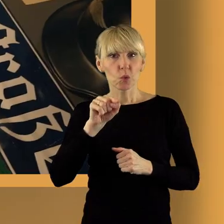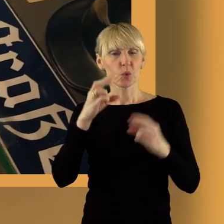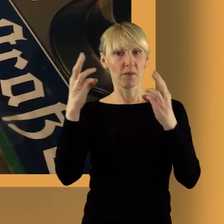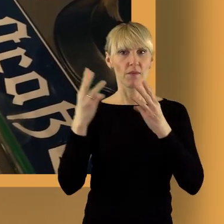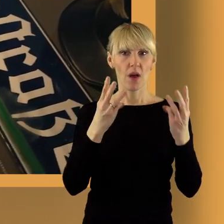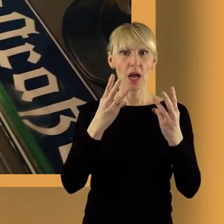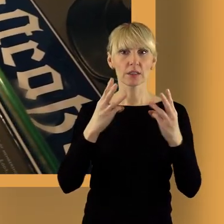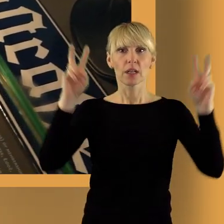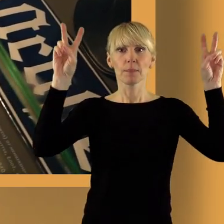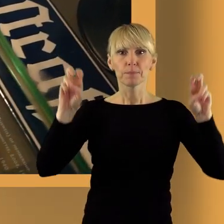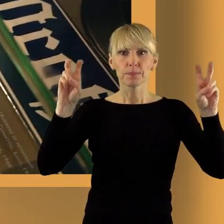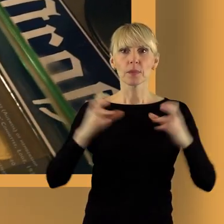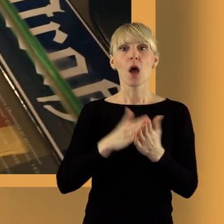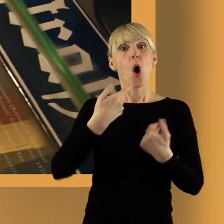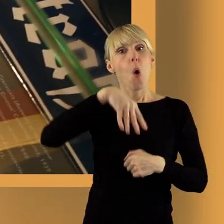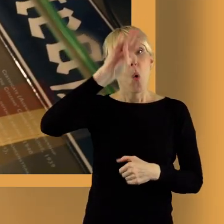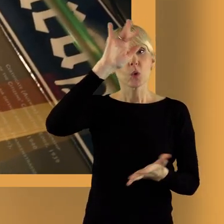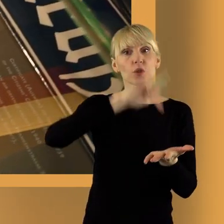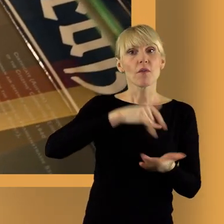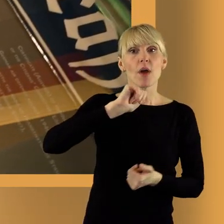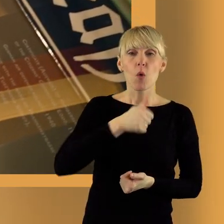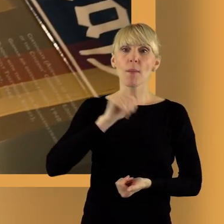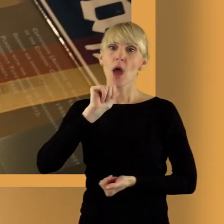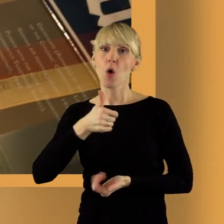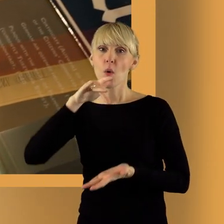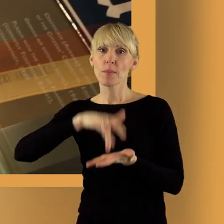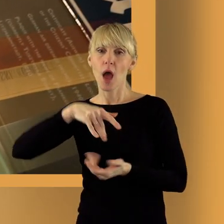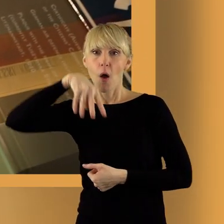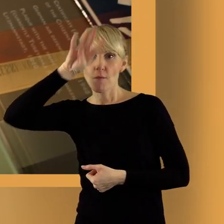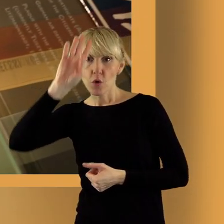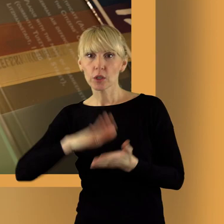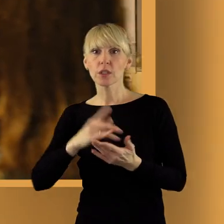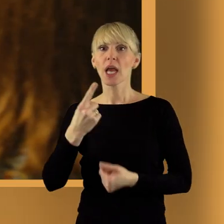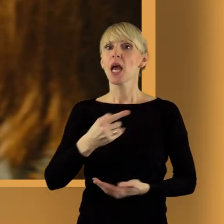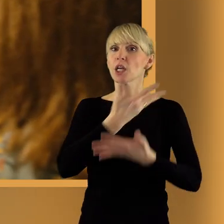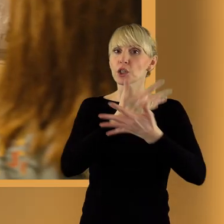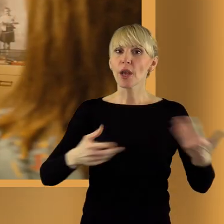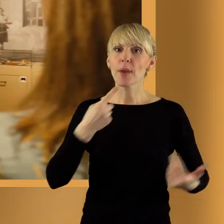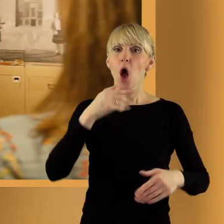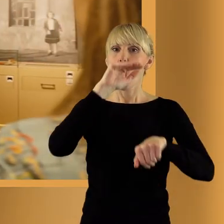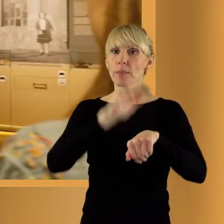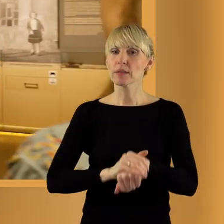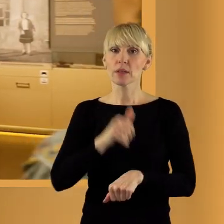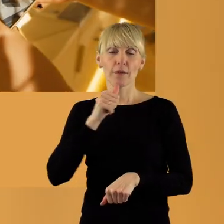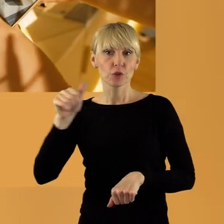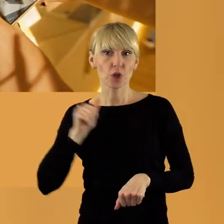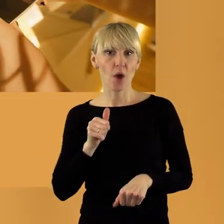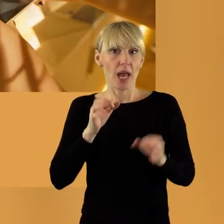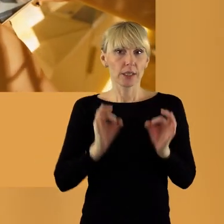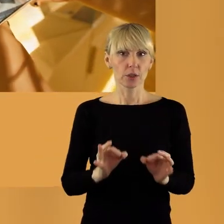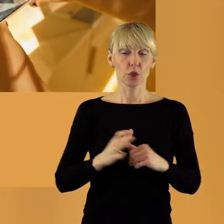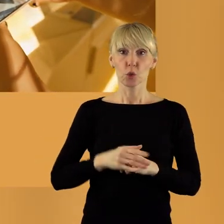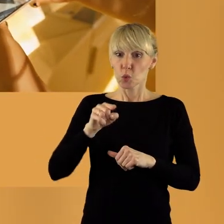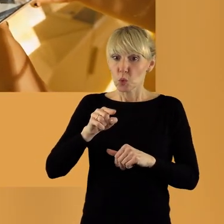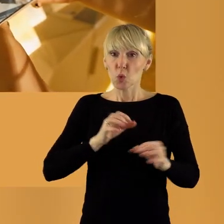wystawa zatytułowana Łódź w Europie, Europa w Łodzi, Ziemia obiecana wczoraj i dziś, na której dzieje naszego